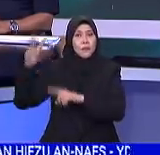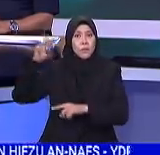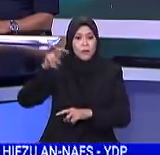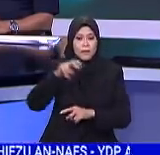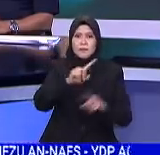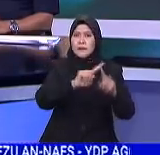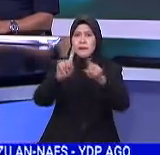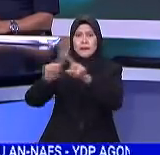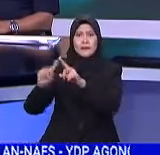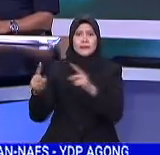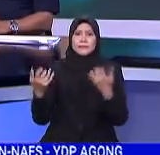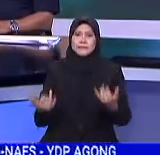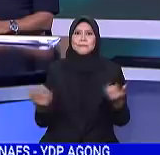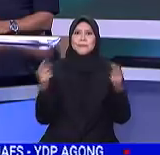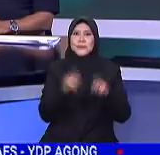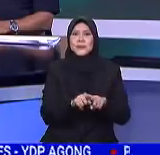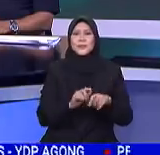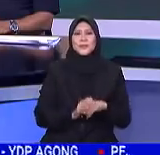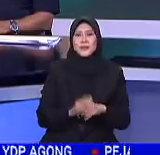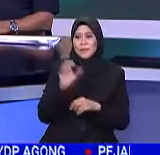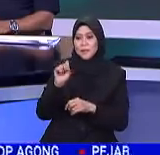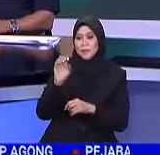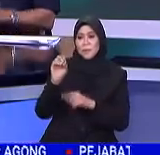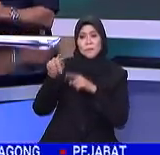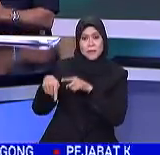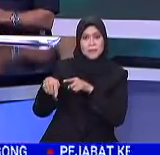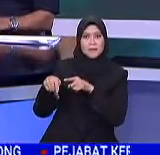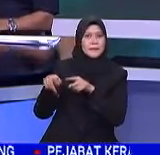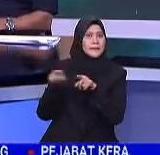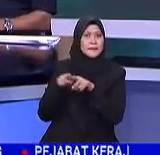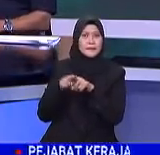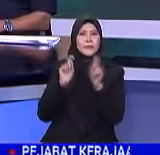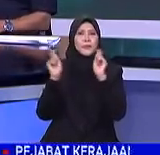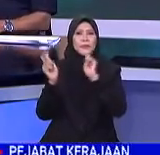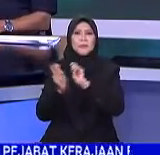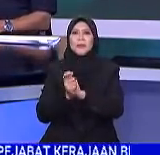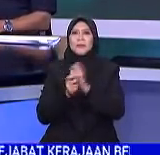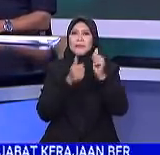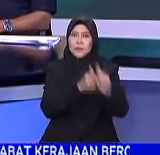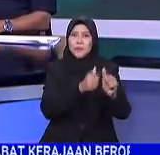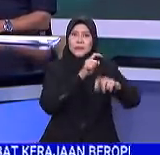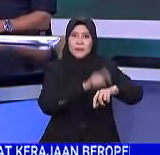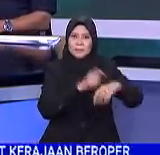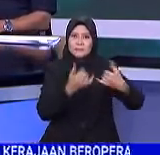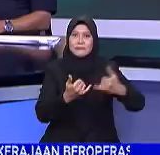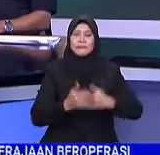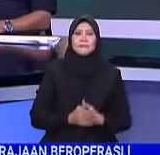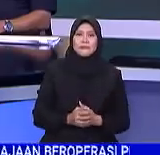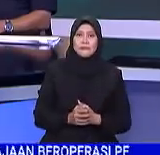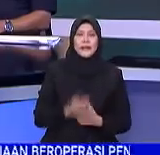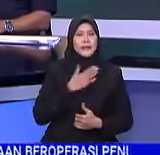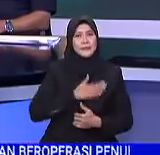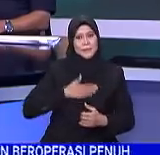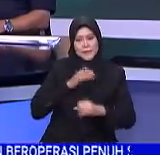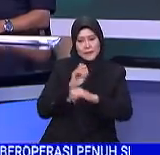yang pelbagai. Jadi SOP kita mesti berubah ikut keadaan semasa. Jadi nasihat saya,